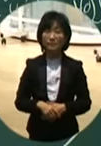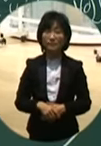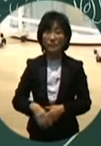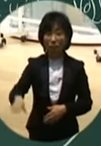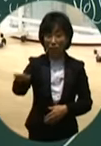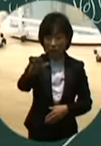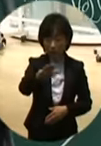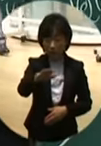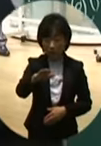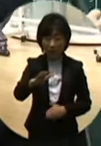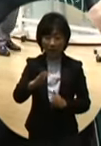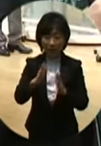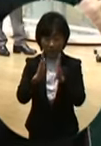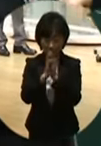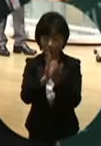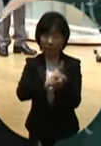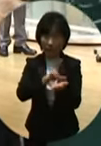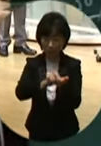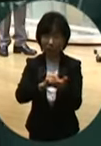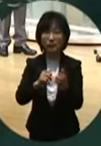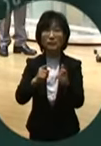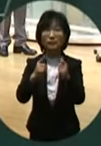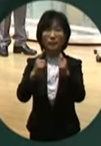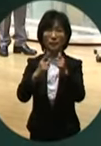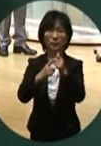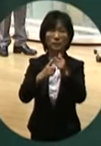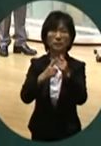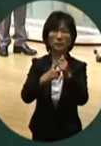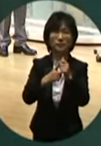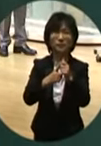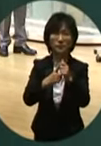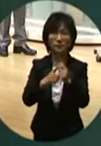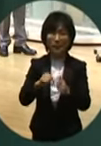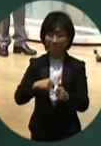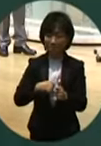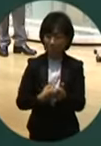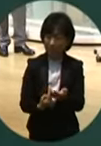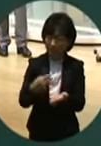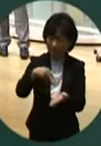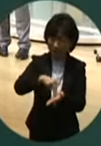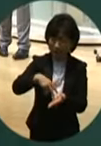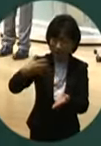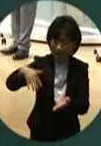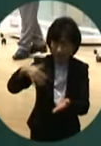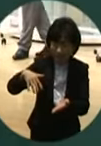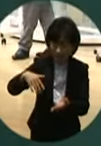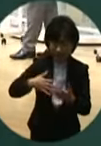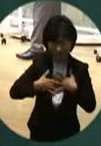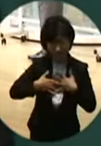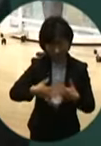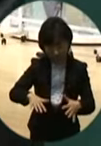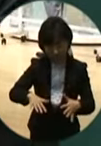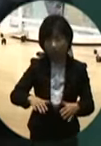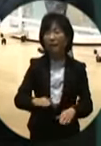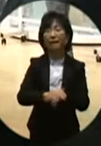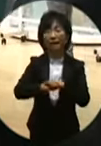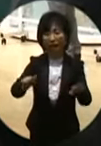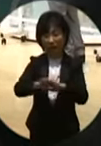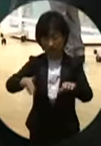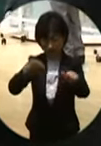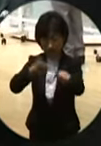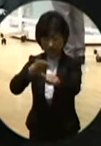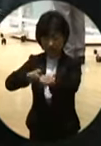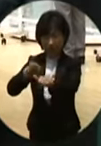기도 제목이 뭐냐? 이거 해결된다. So, what is the first prayer topic that you must hold on to today? Solving this problem of